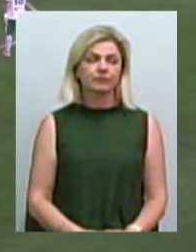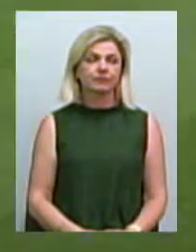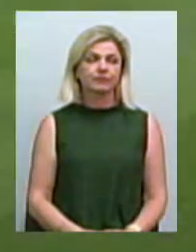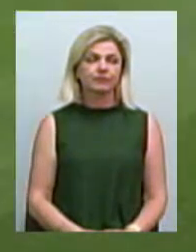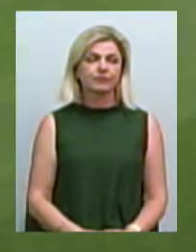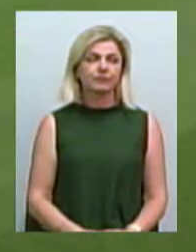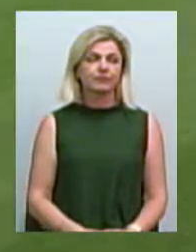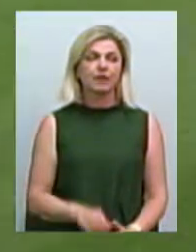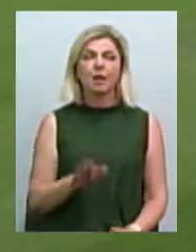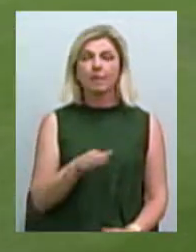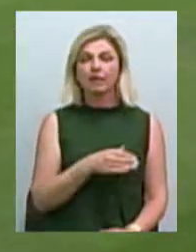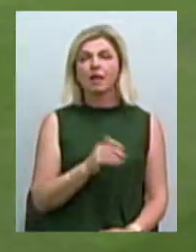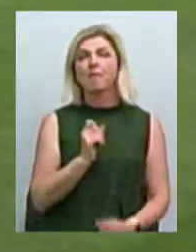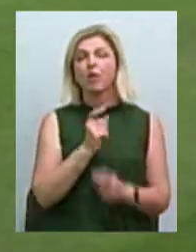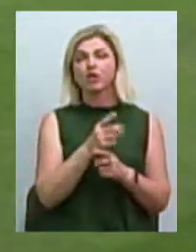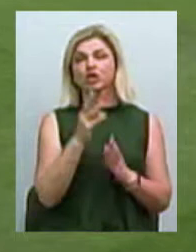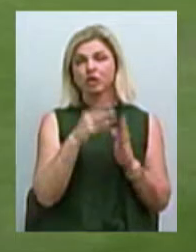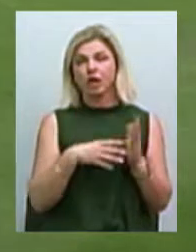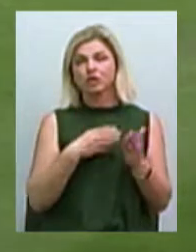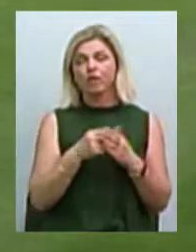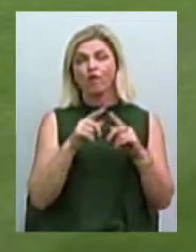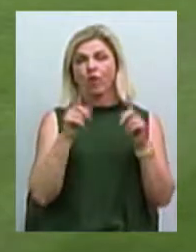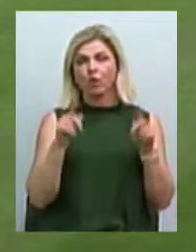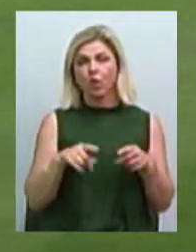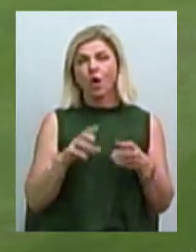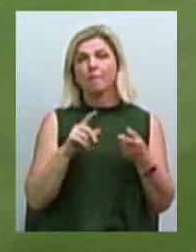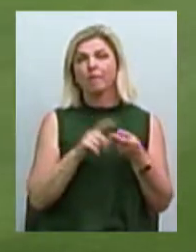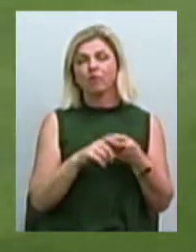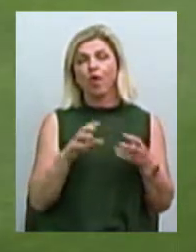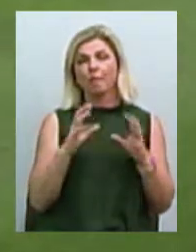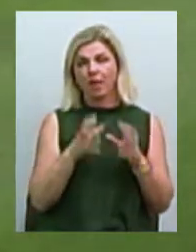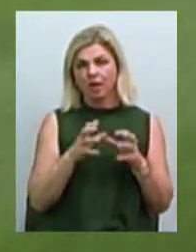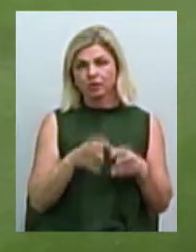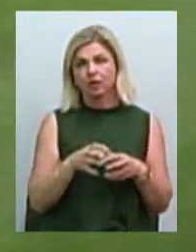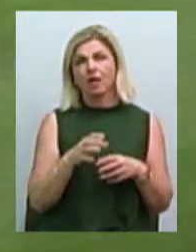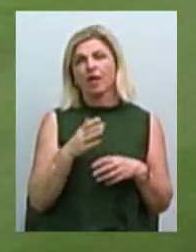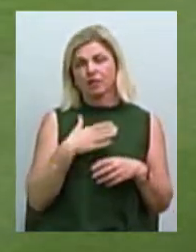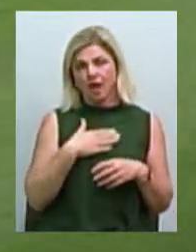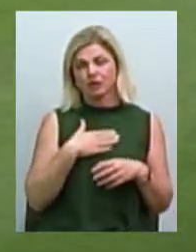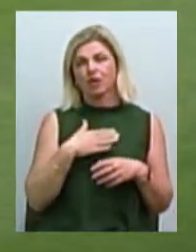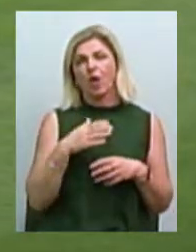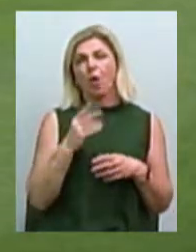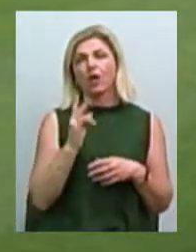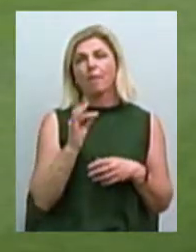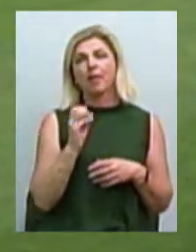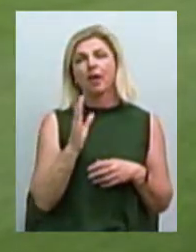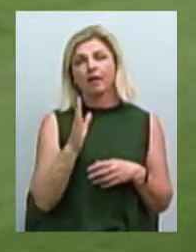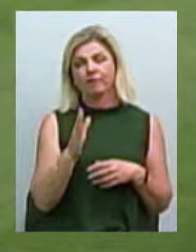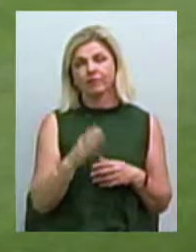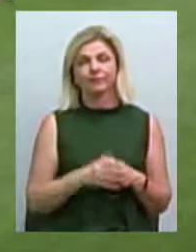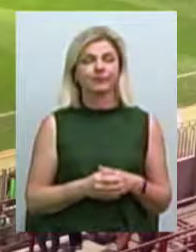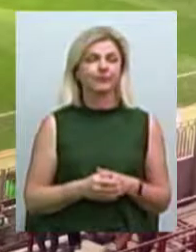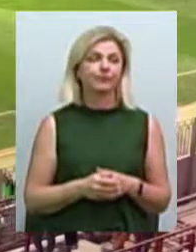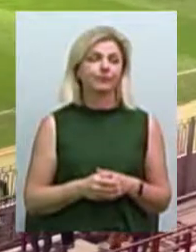Вітинчук. Після подачі зі штрафного у свої ворота зрізав м'яч Андрій Слинкін. Голкіпер «Корабелів» Аміра Галаров встиг на це зреагувати і відвів